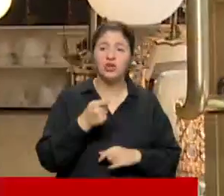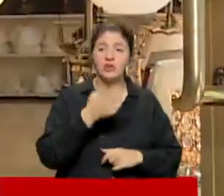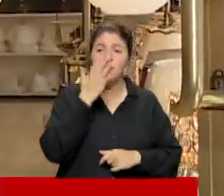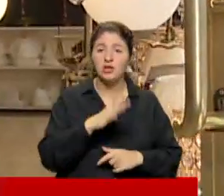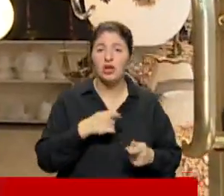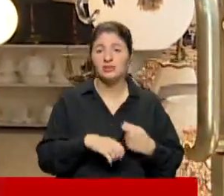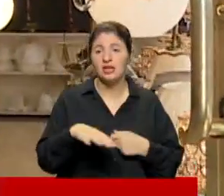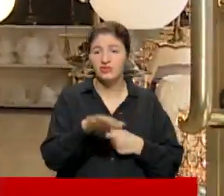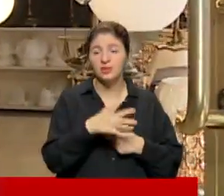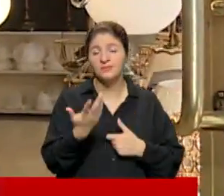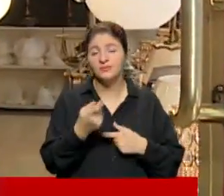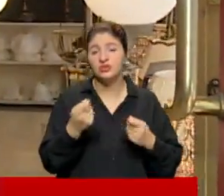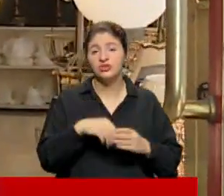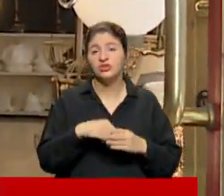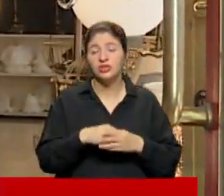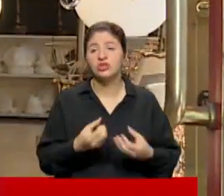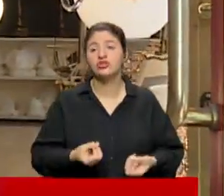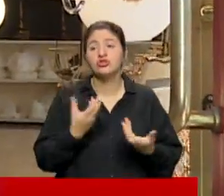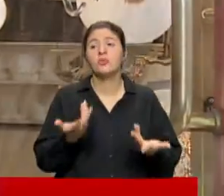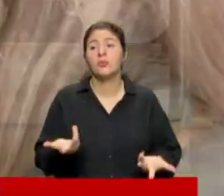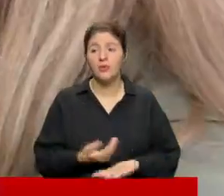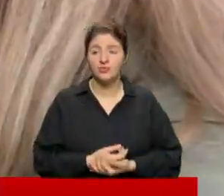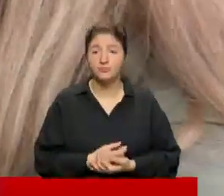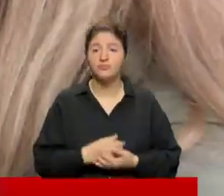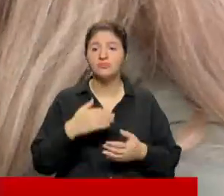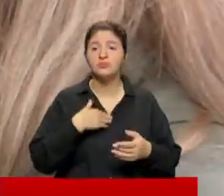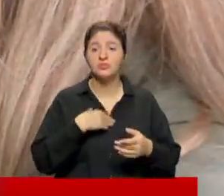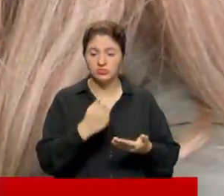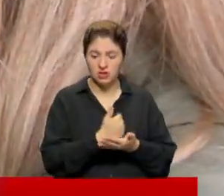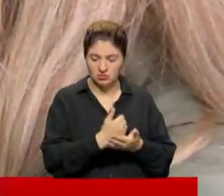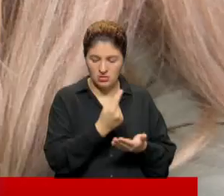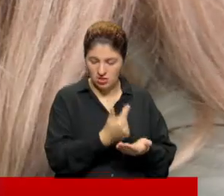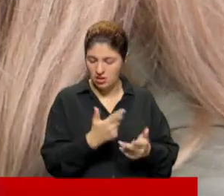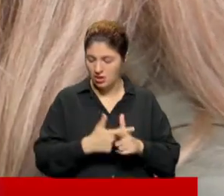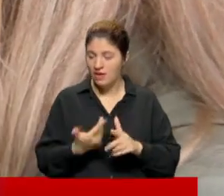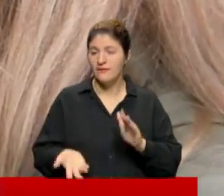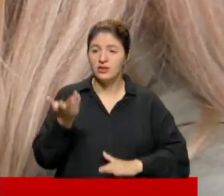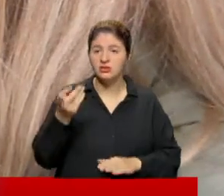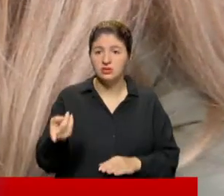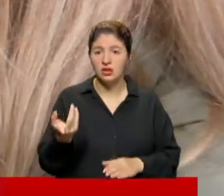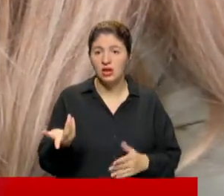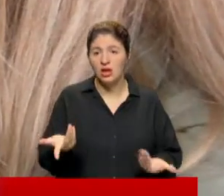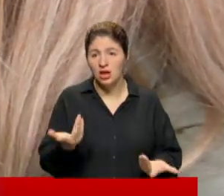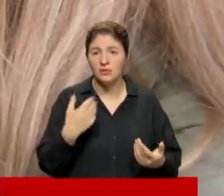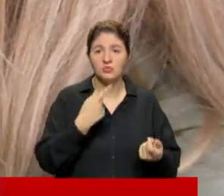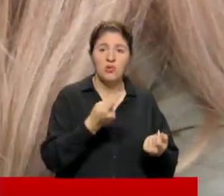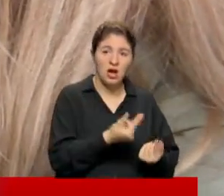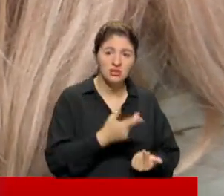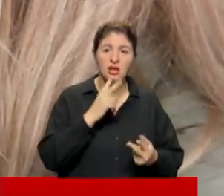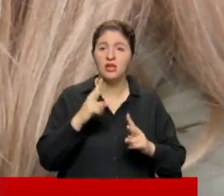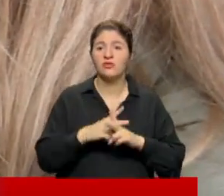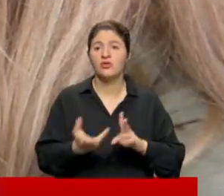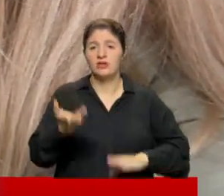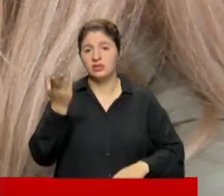bekleniyor esnaftan işin içinden çıkamıyorlar ciromuz düşüyor kiramızı e İşimiz düşüyor elektrik